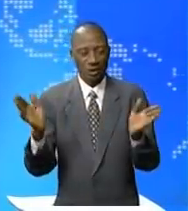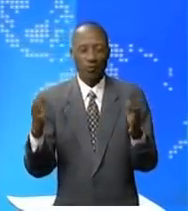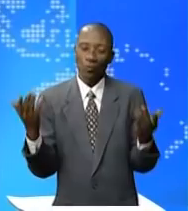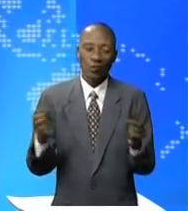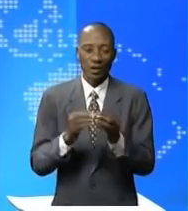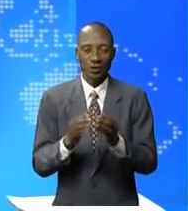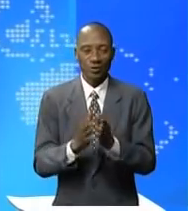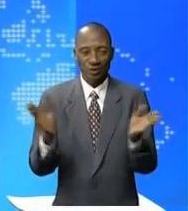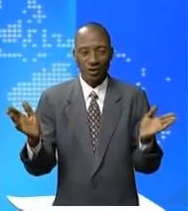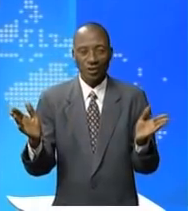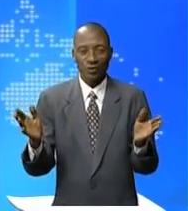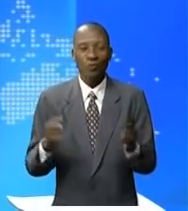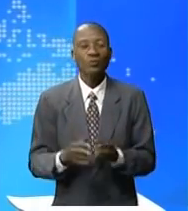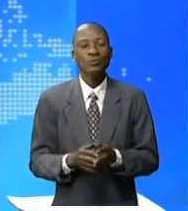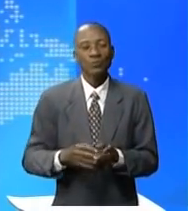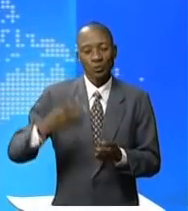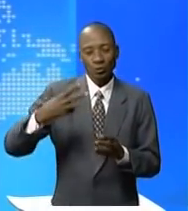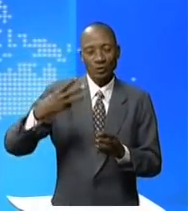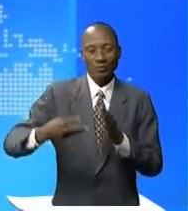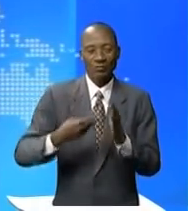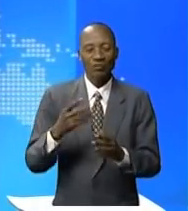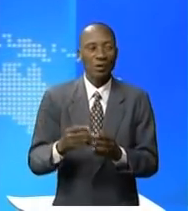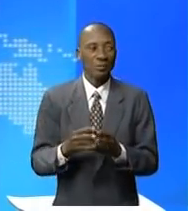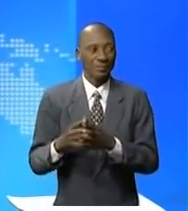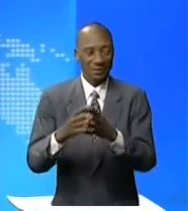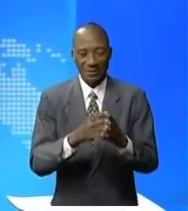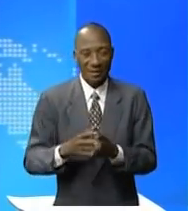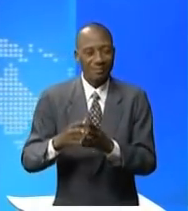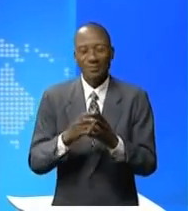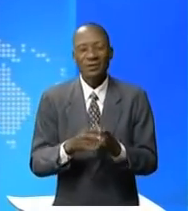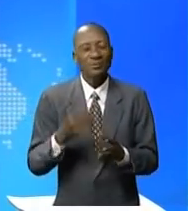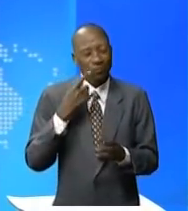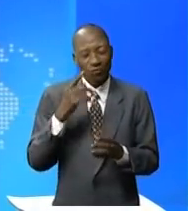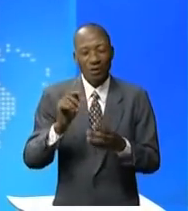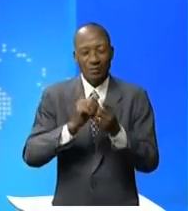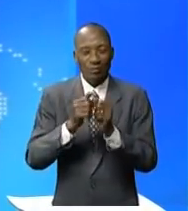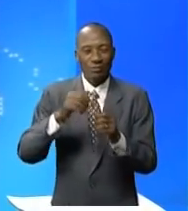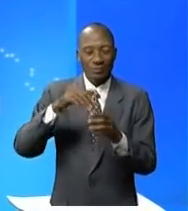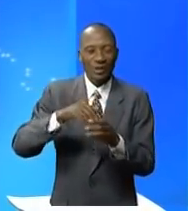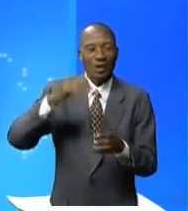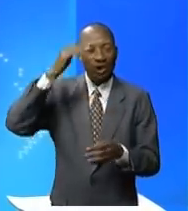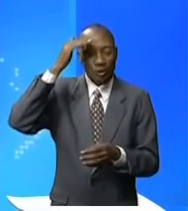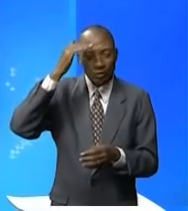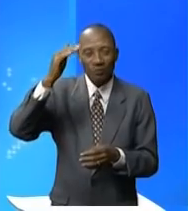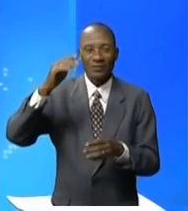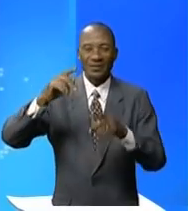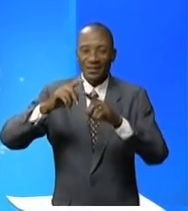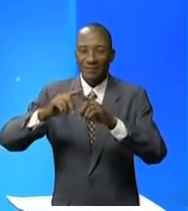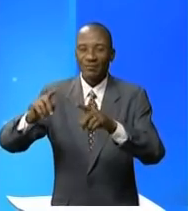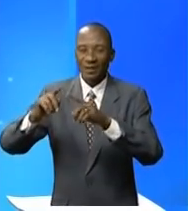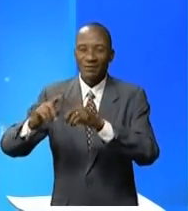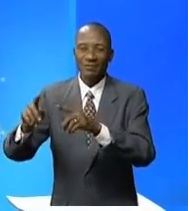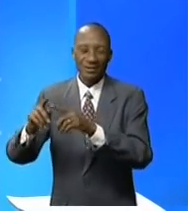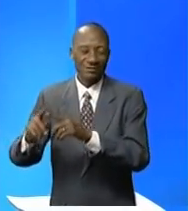universitaire. Pour la troisième journée, le système licence master doctorat LMD a été abordé. Ses exigences, les